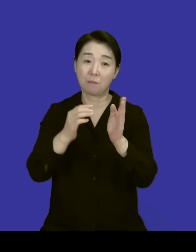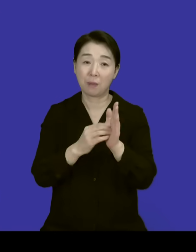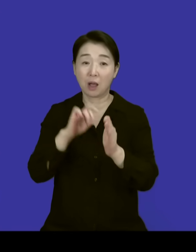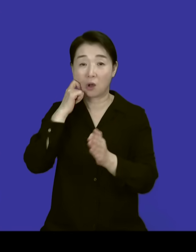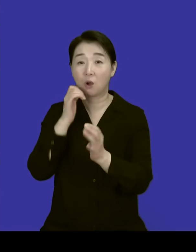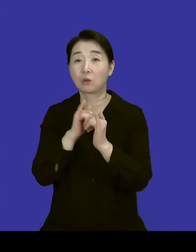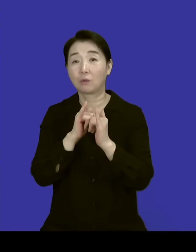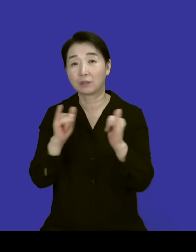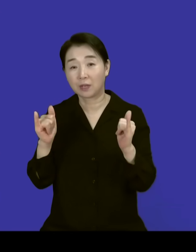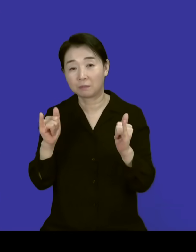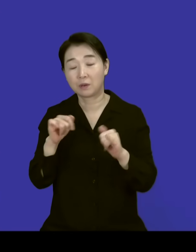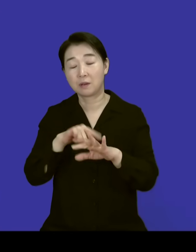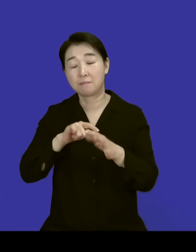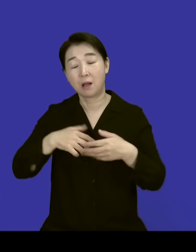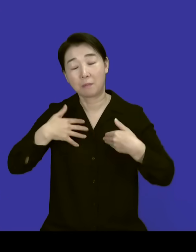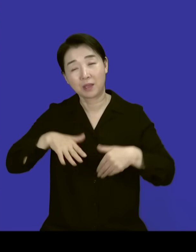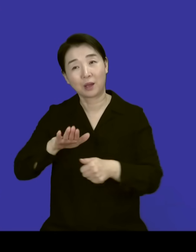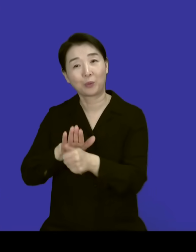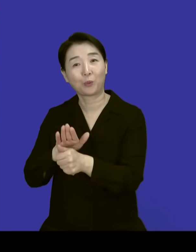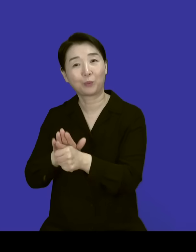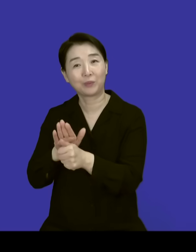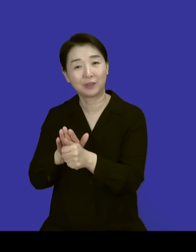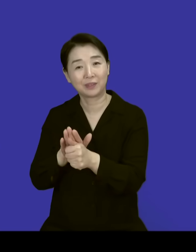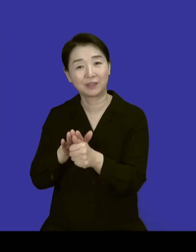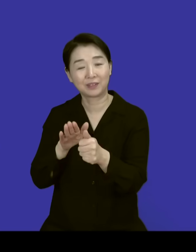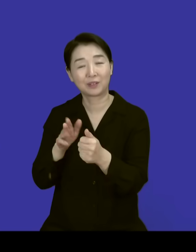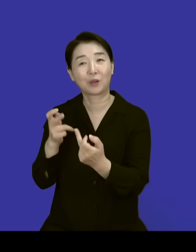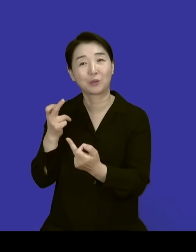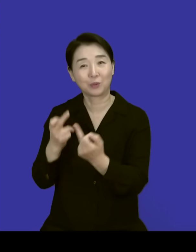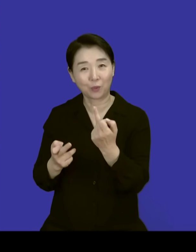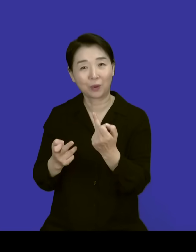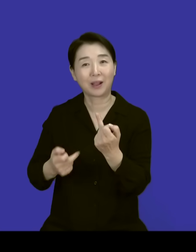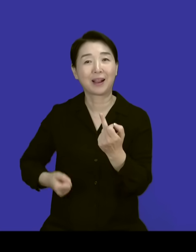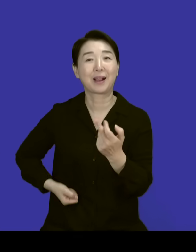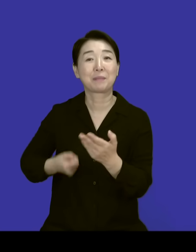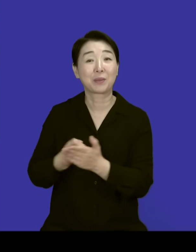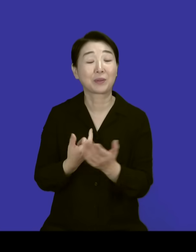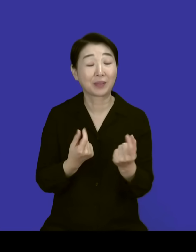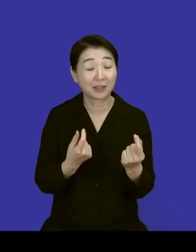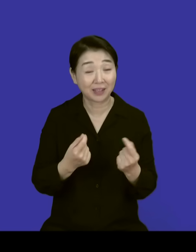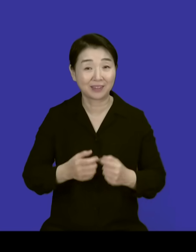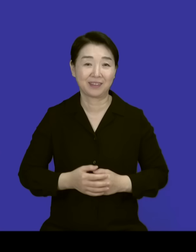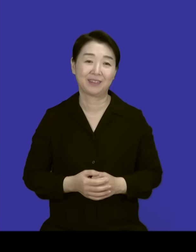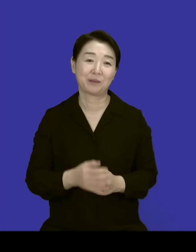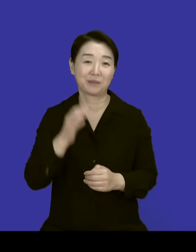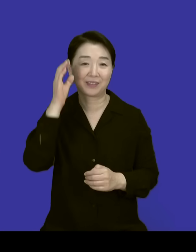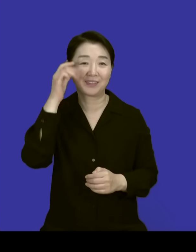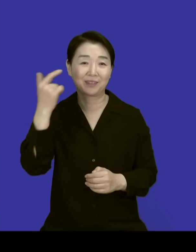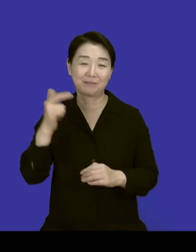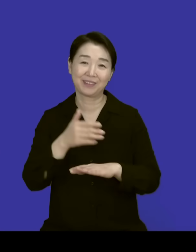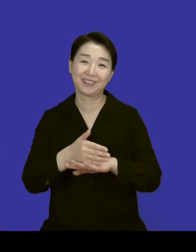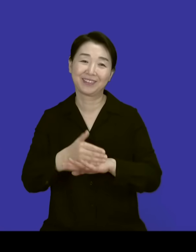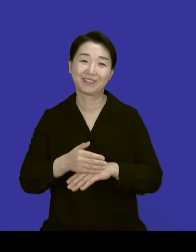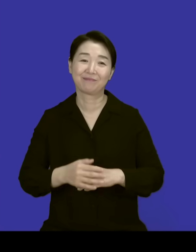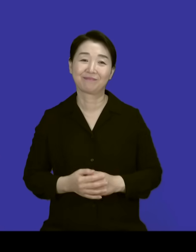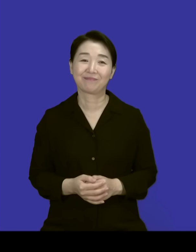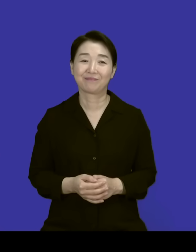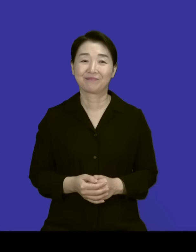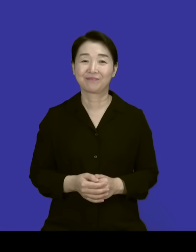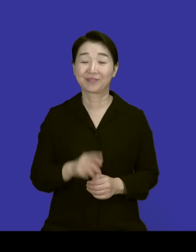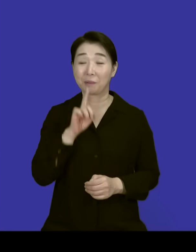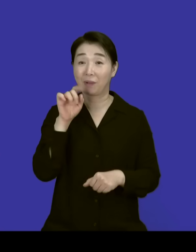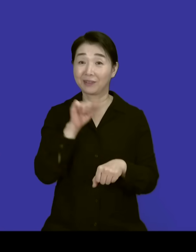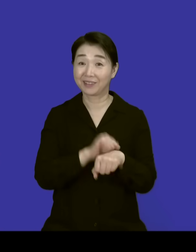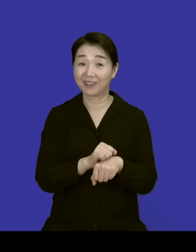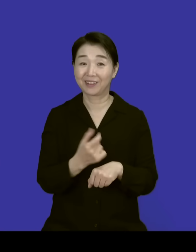어려운 사람을 여린 마음으로 돕는 그런 용감한 형제님이 되실 것 같아서 네. 기대가 됩니다. 네. 말씀